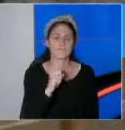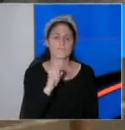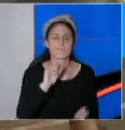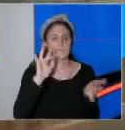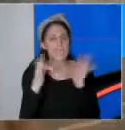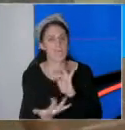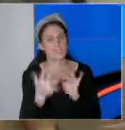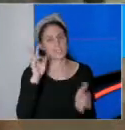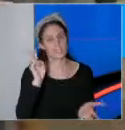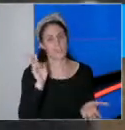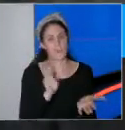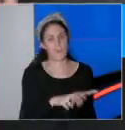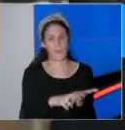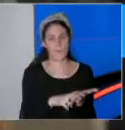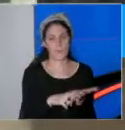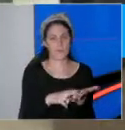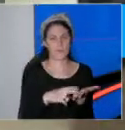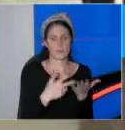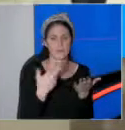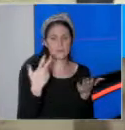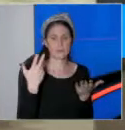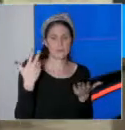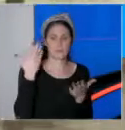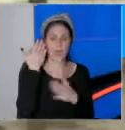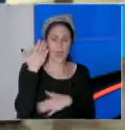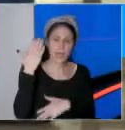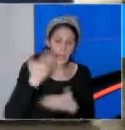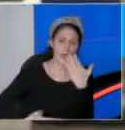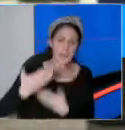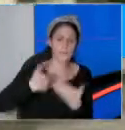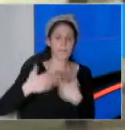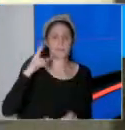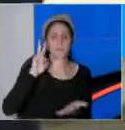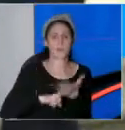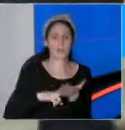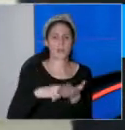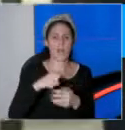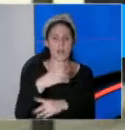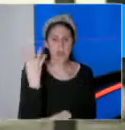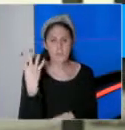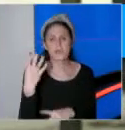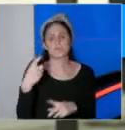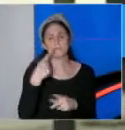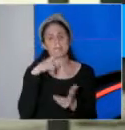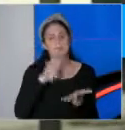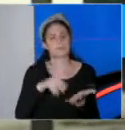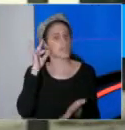נגד זכויות מהגרים וזכויות להטאבים וזכות נשים להחליט על